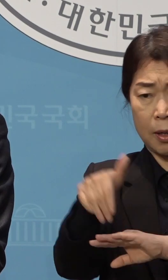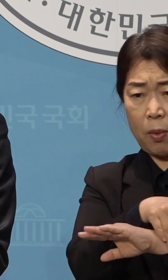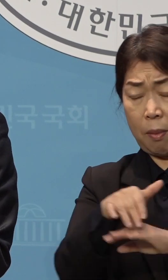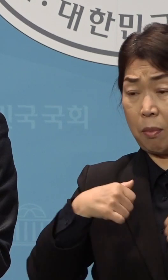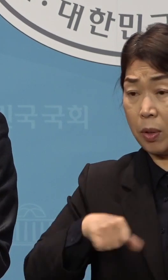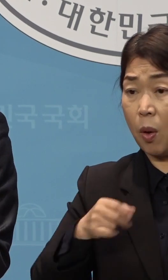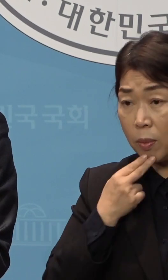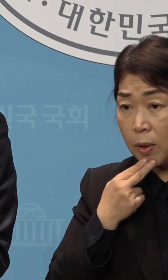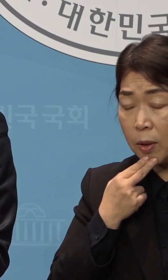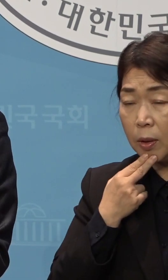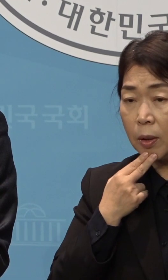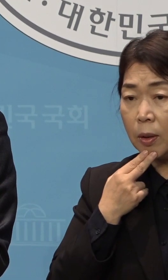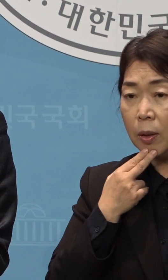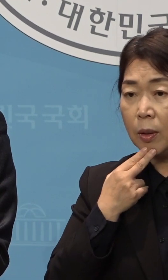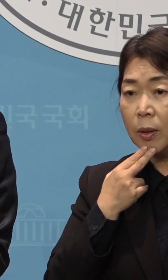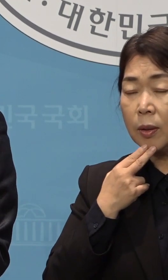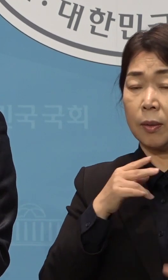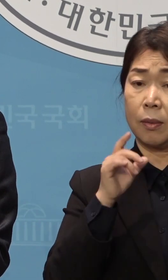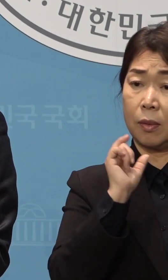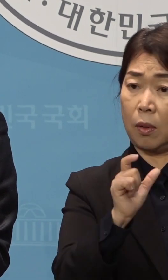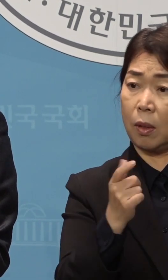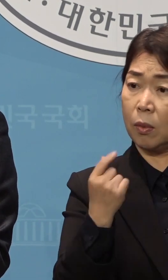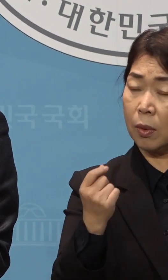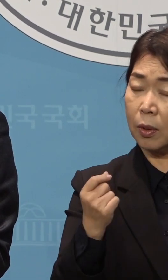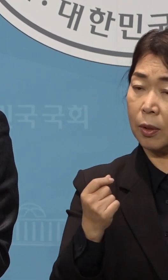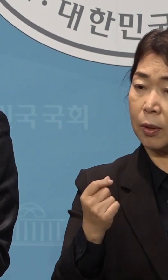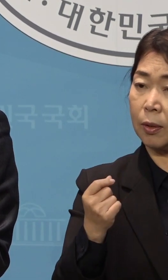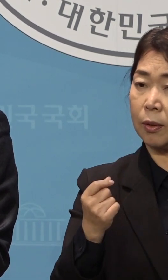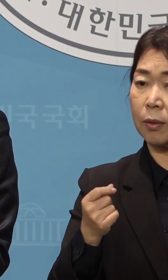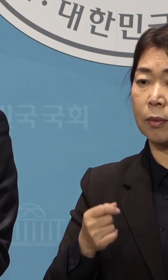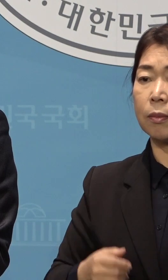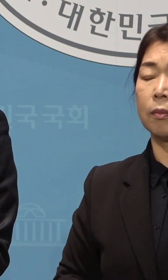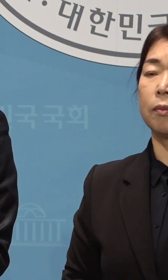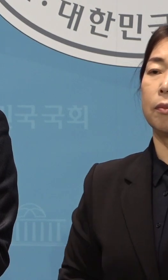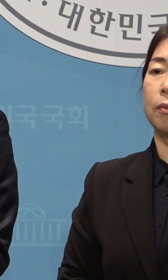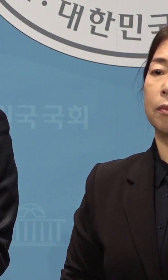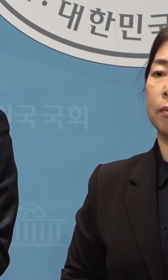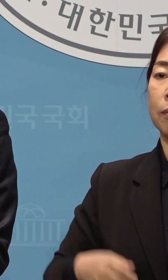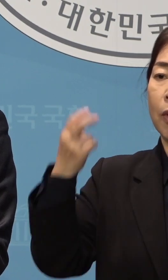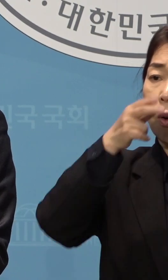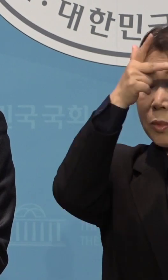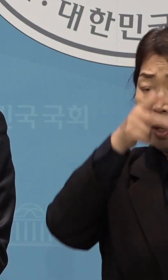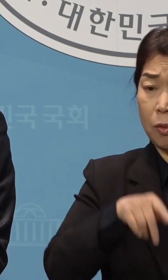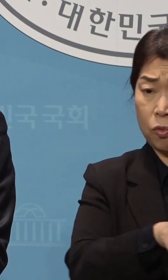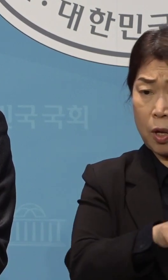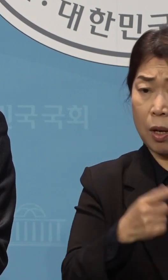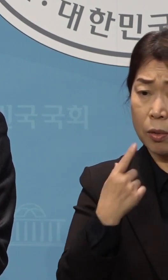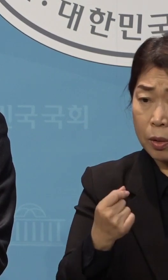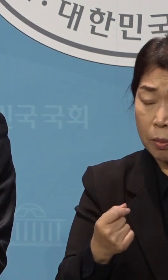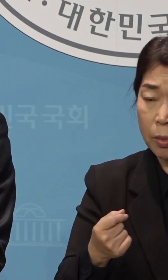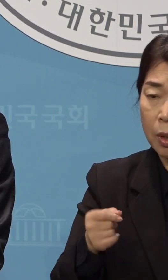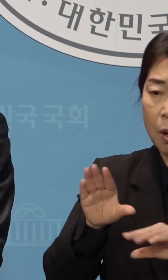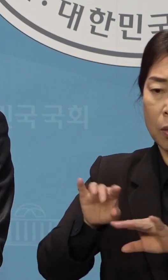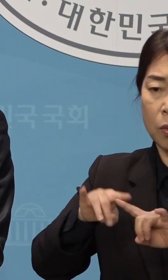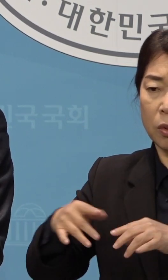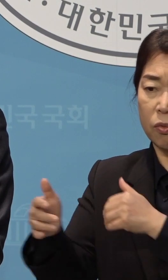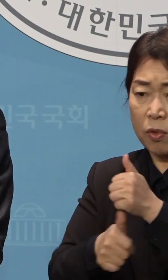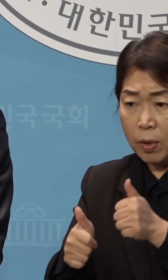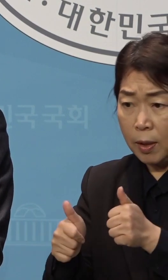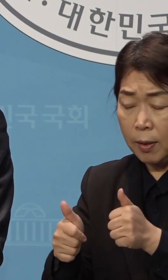않겠다는 윤성열 대통령의 선언에 불과합니다 검찰 수사하듯 방통